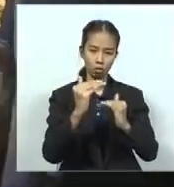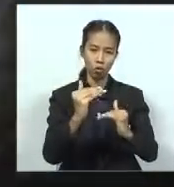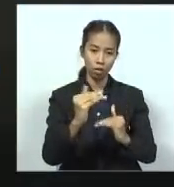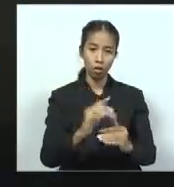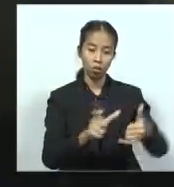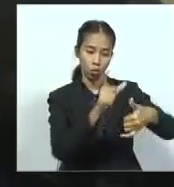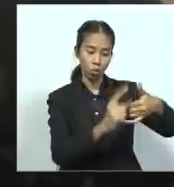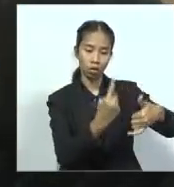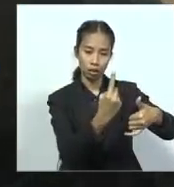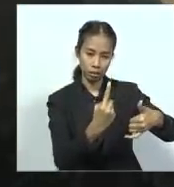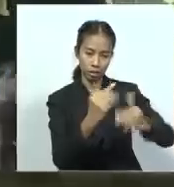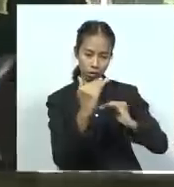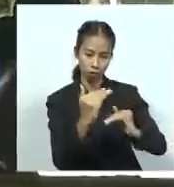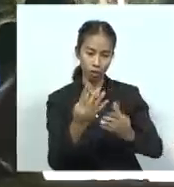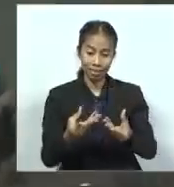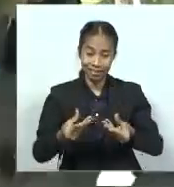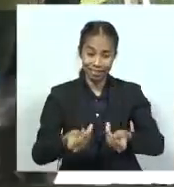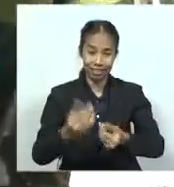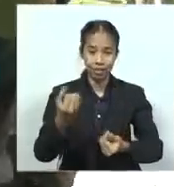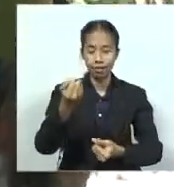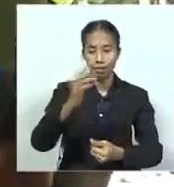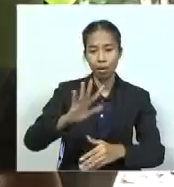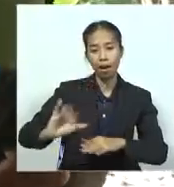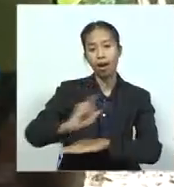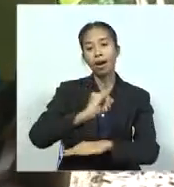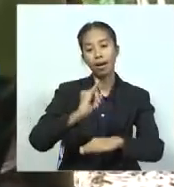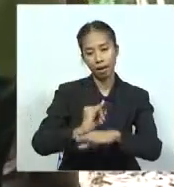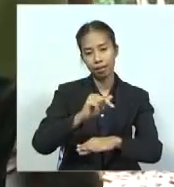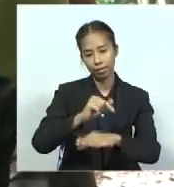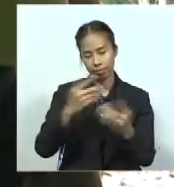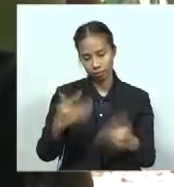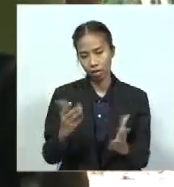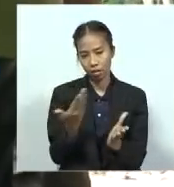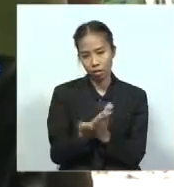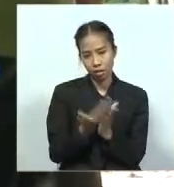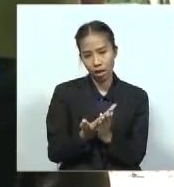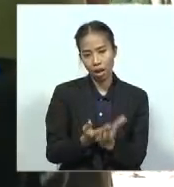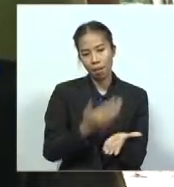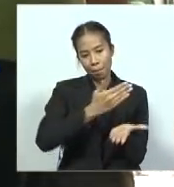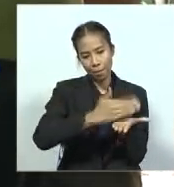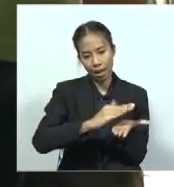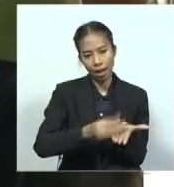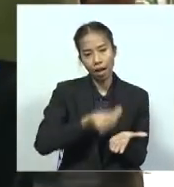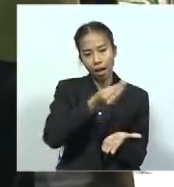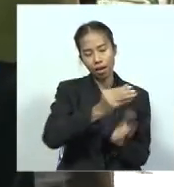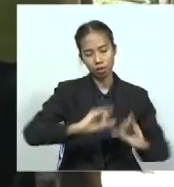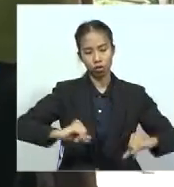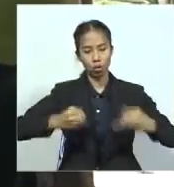รายละ15ไร่ในจำนวน 1,800 บาทต่อไร่นี้นะคะก็จะแบ่งจ่ายให้กับเจ้าของสวนย